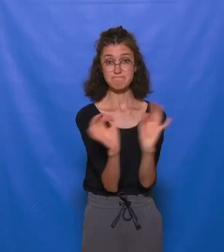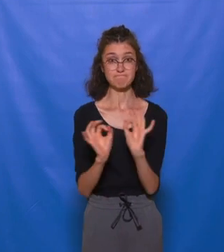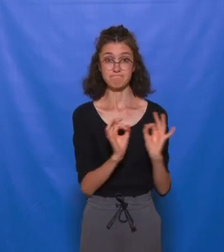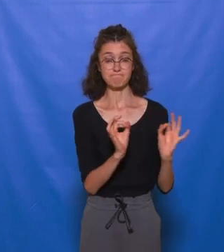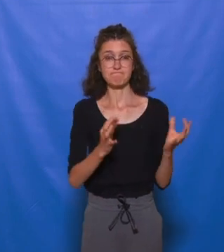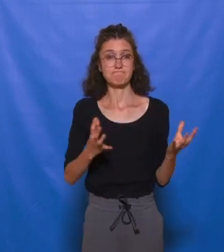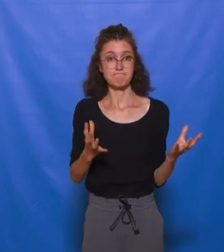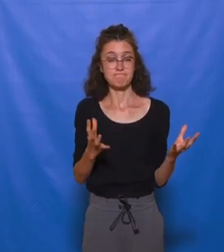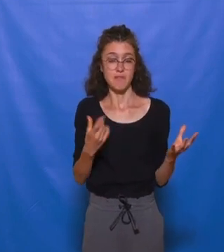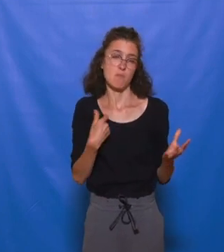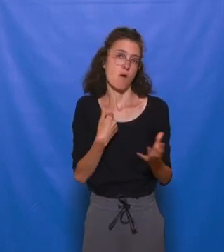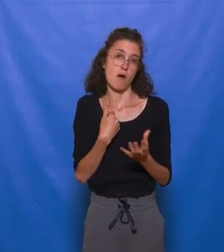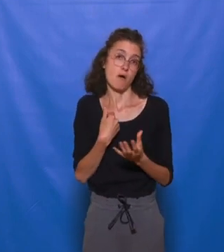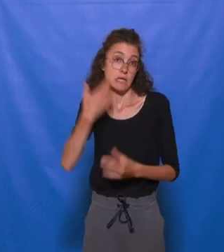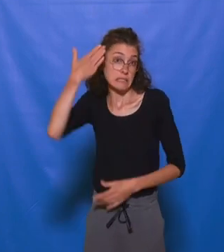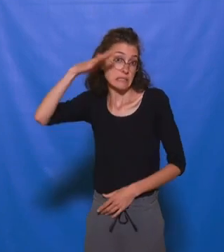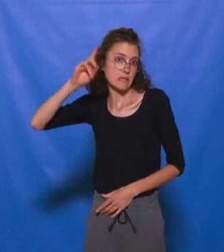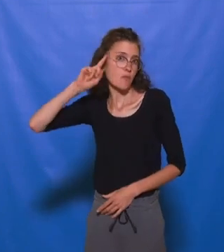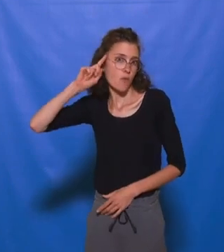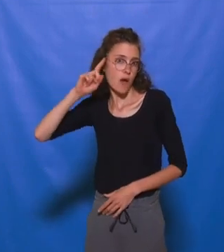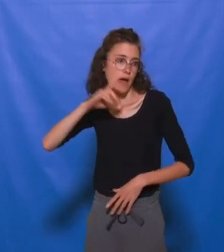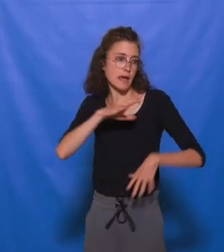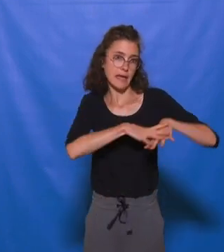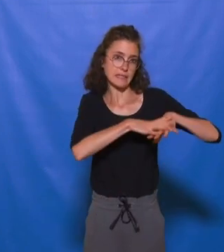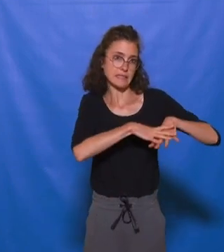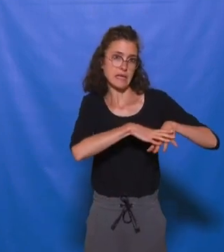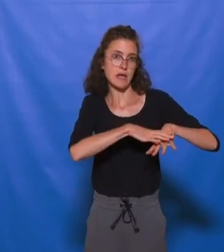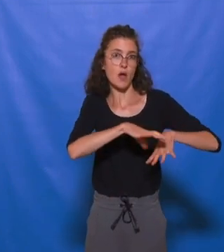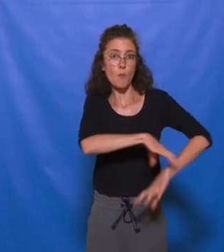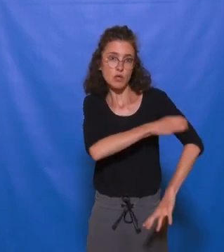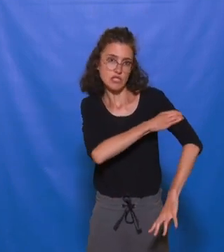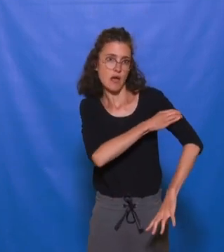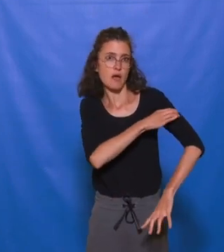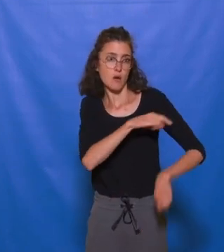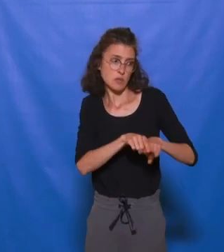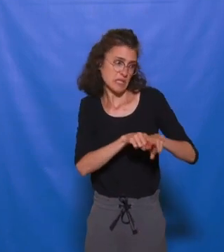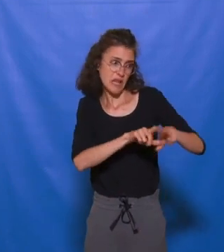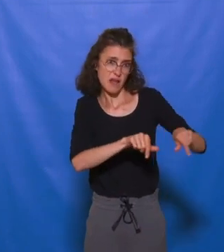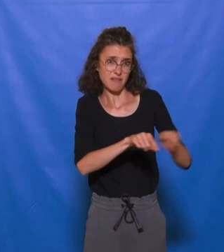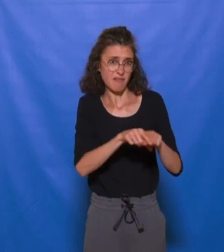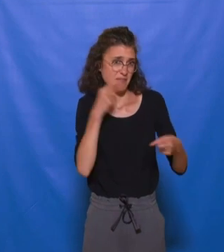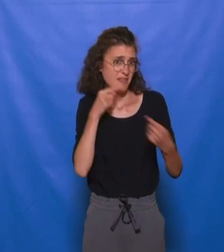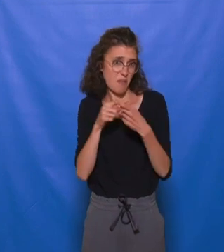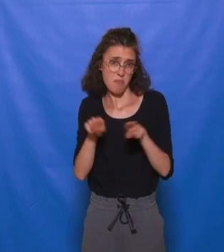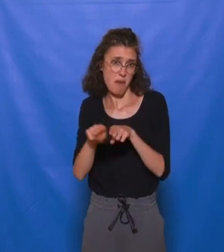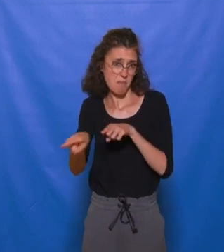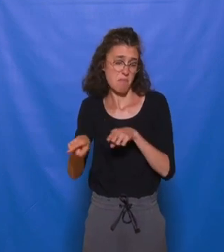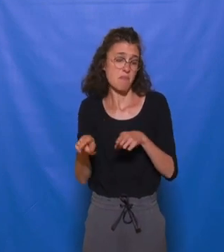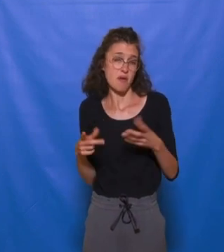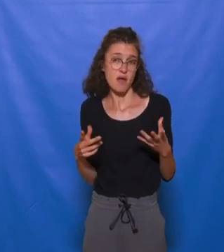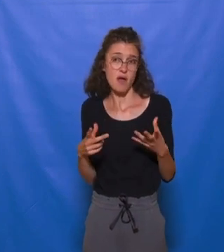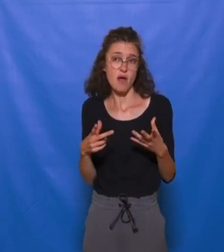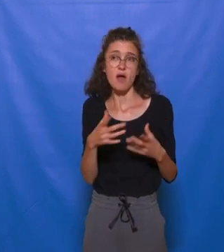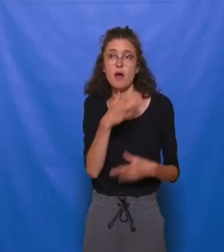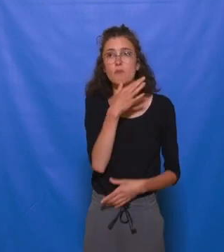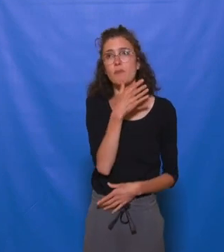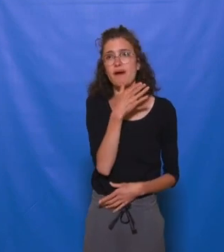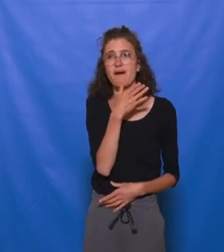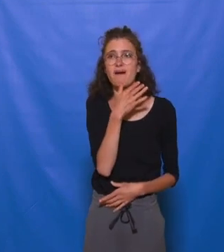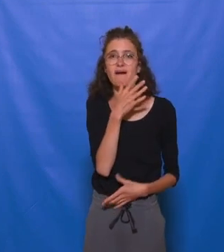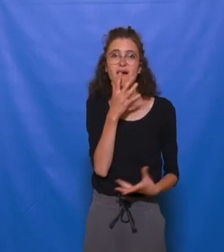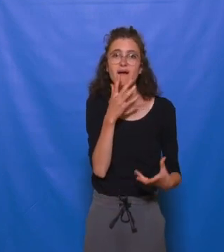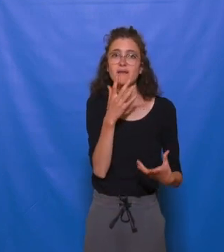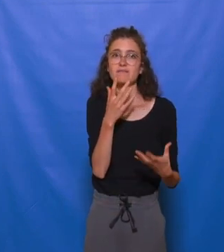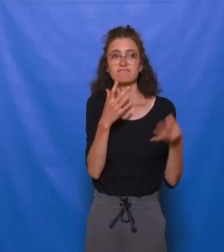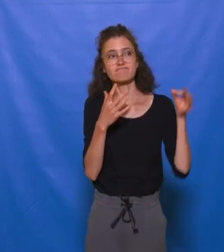puisque la Bottière est particulièrement concernée sur ce sujet. J'insiste, on ne devrait pas avoir besoin d'une pétition pour qu'enfin on acte que